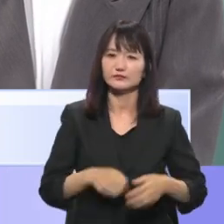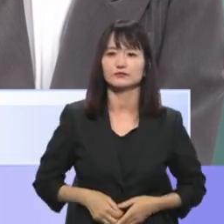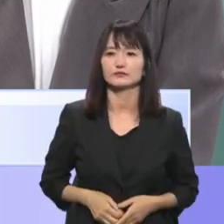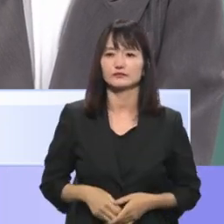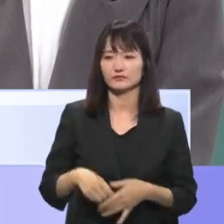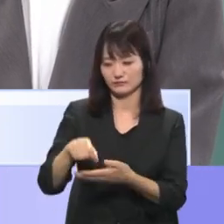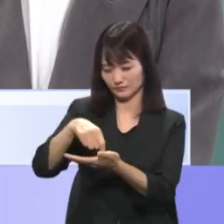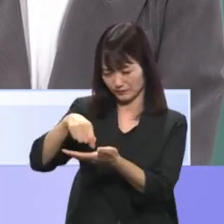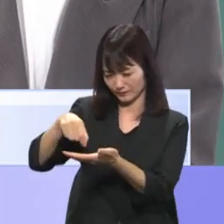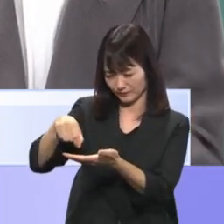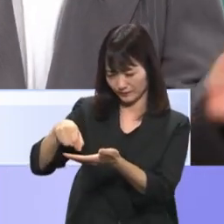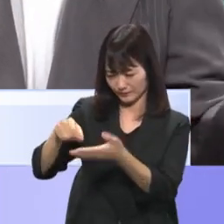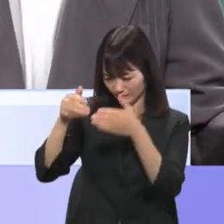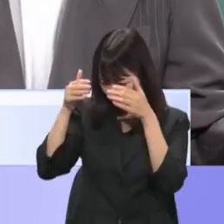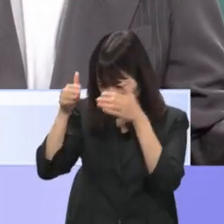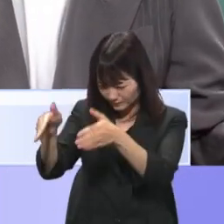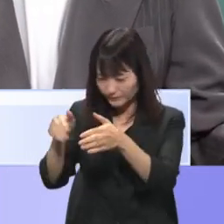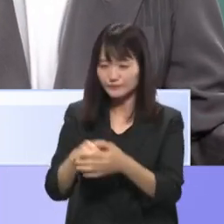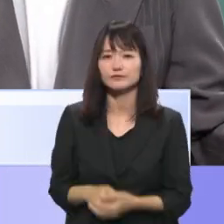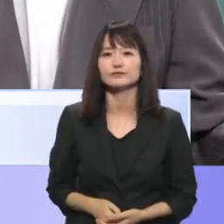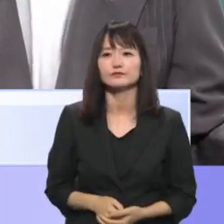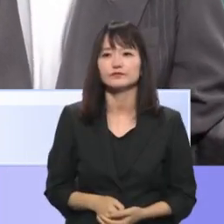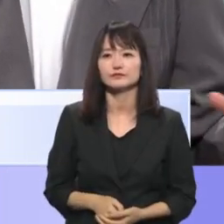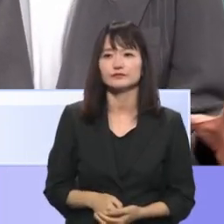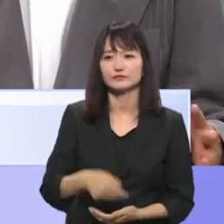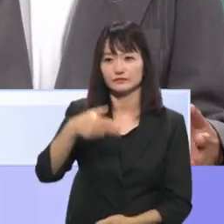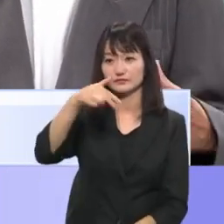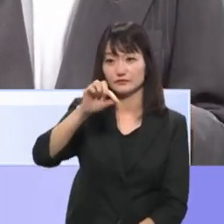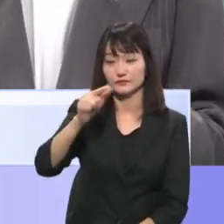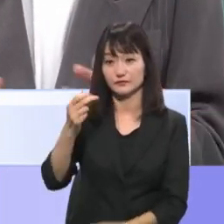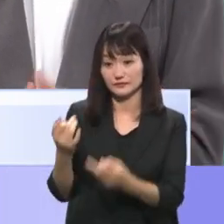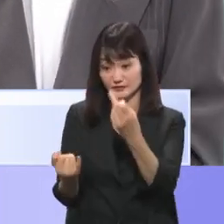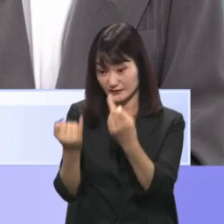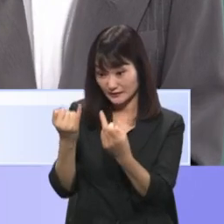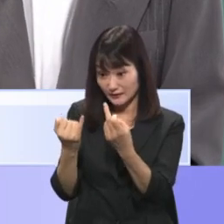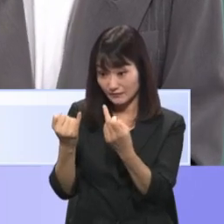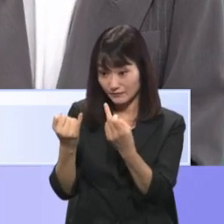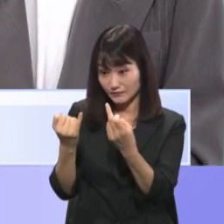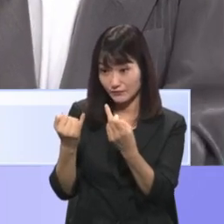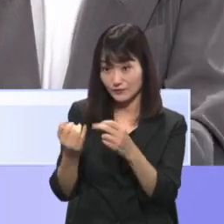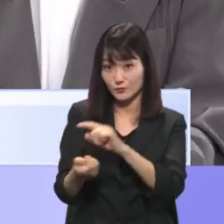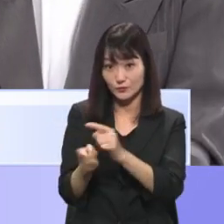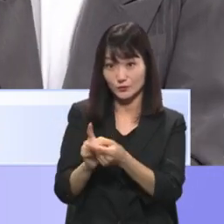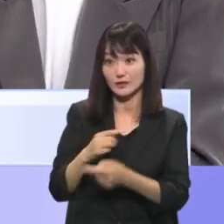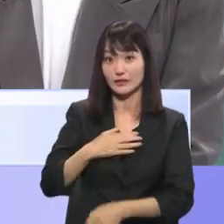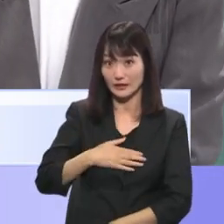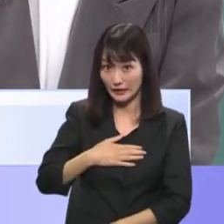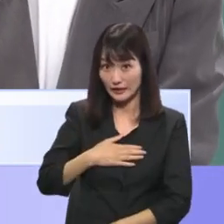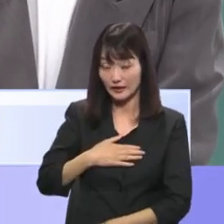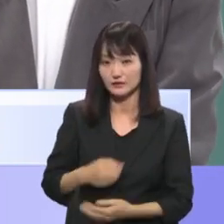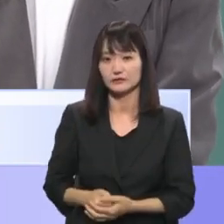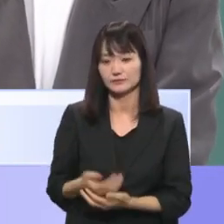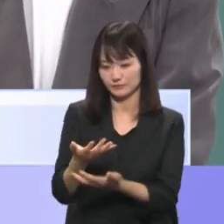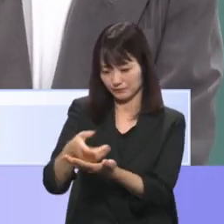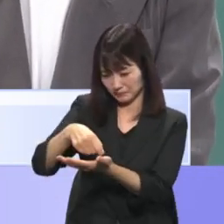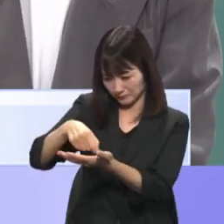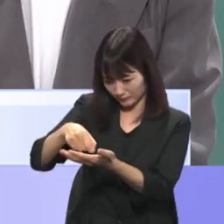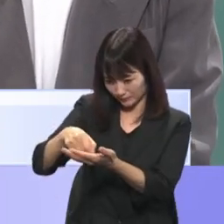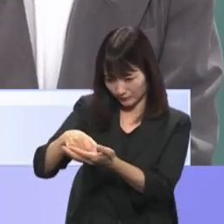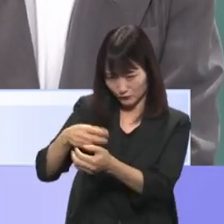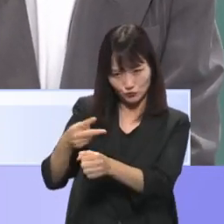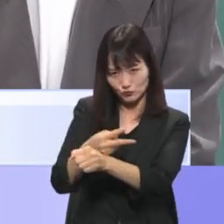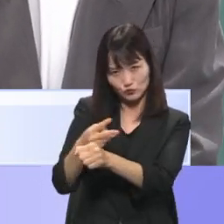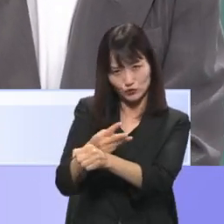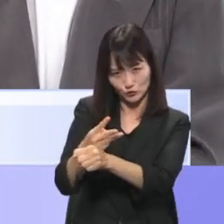할애를 하고 있거든요 뭐 찐 남매 같은 경우에는 정말 공감대가 저희가 너무 잘 알고 있으니 두세 시간 만에 나올 때도 있는데